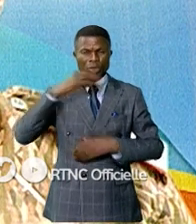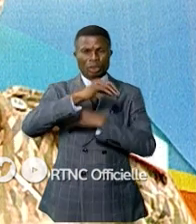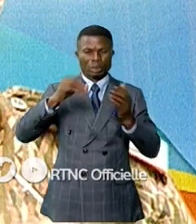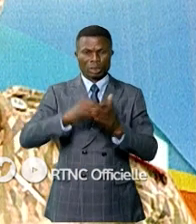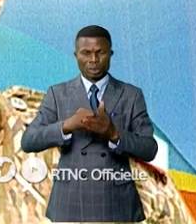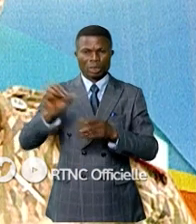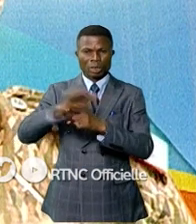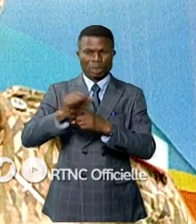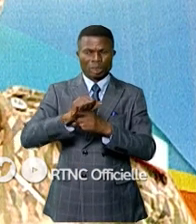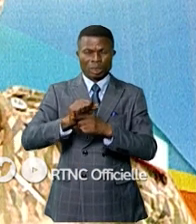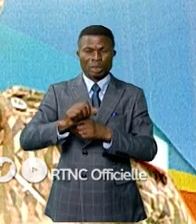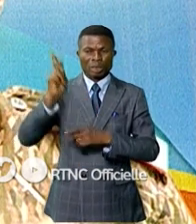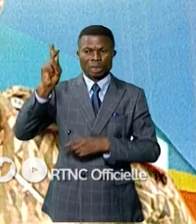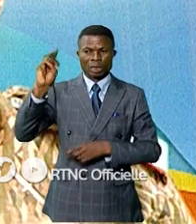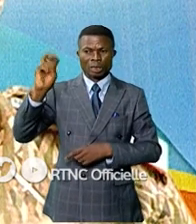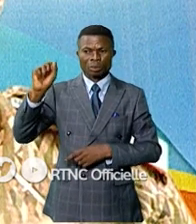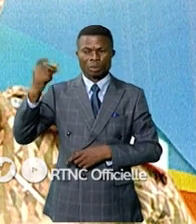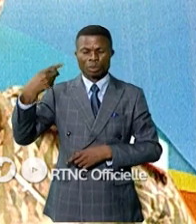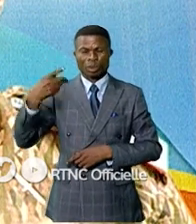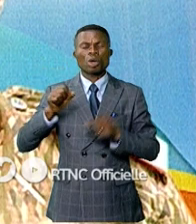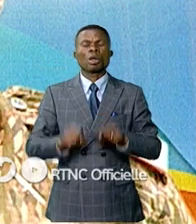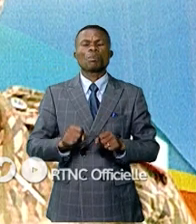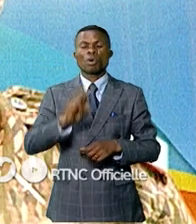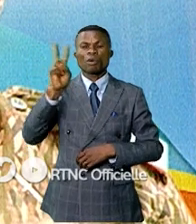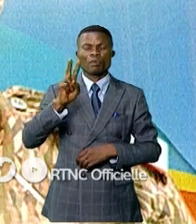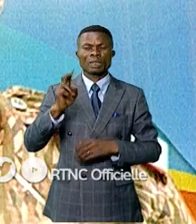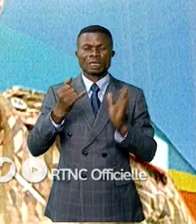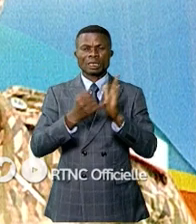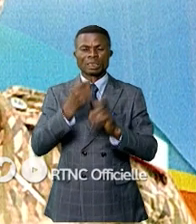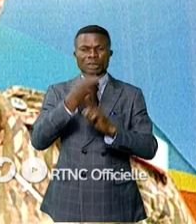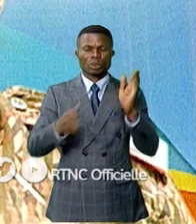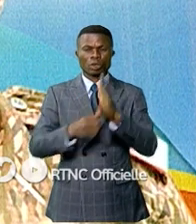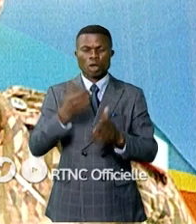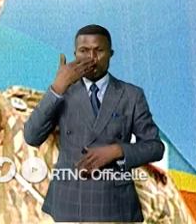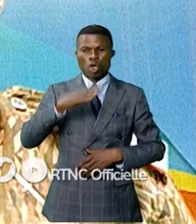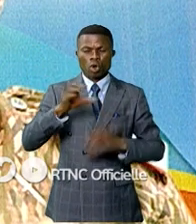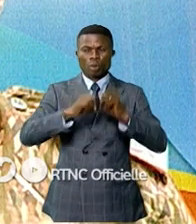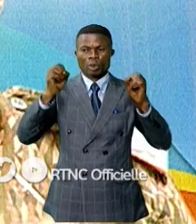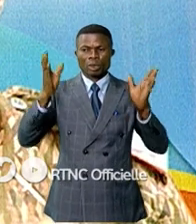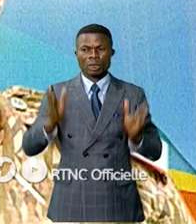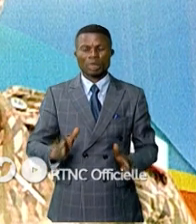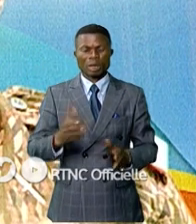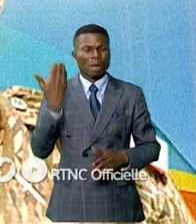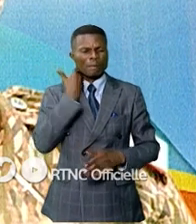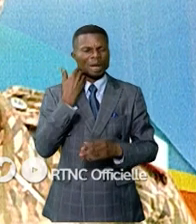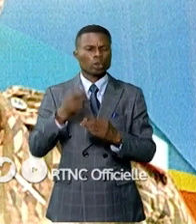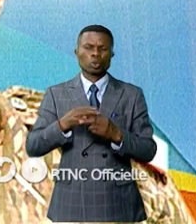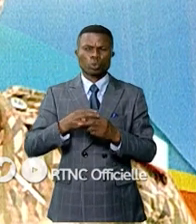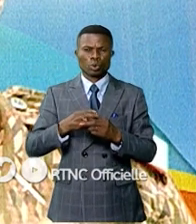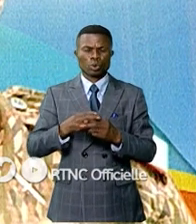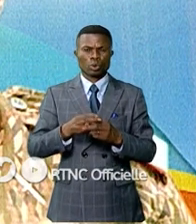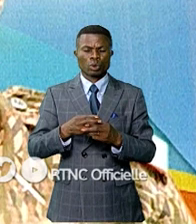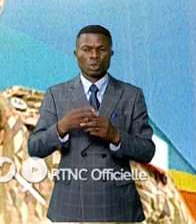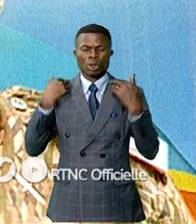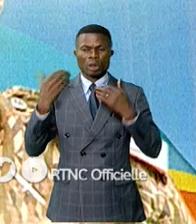centre d'entraînement de Kibumango, survenu ce vendredi 6 novembre 2020. À l'hôpital du cinquantenaire, des suites d'une courte maladie, la levée du